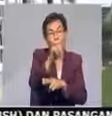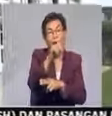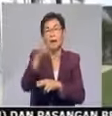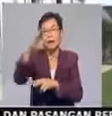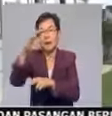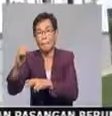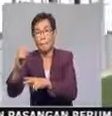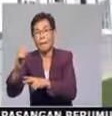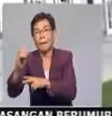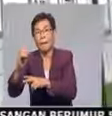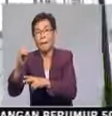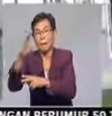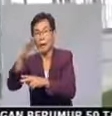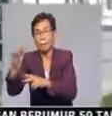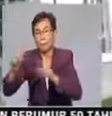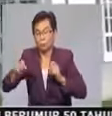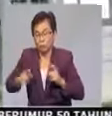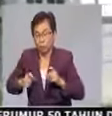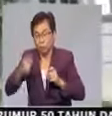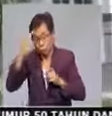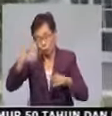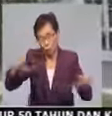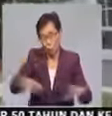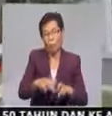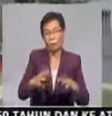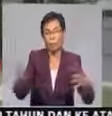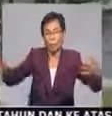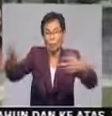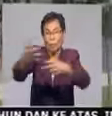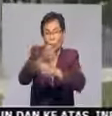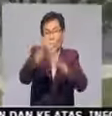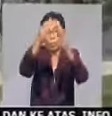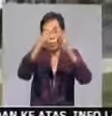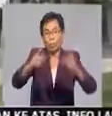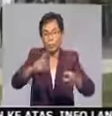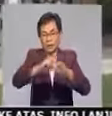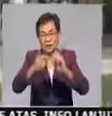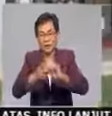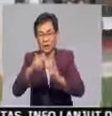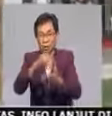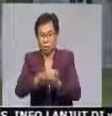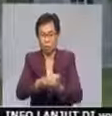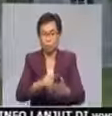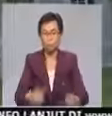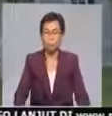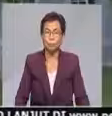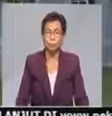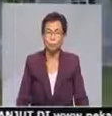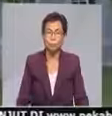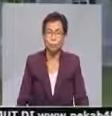Bintas Urus Jutas yang Berhad bagi pelaksanaan rumusan Rumah Digital berkenaan.